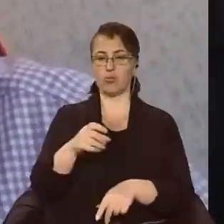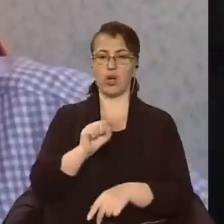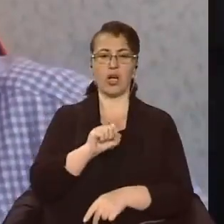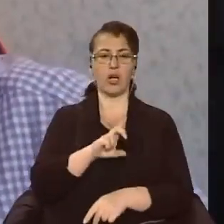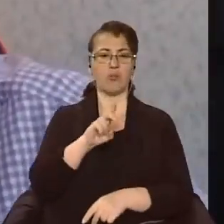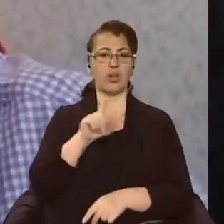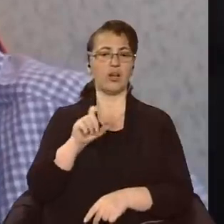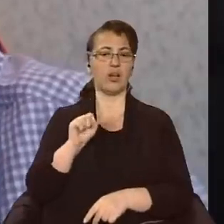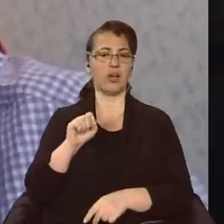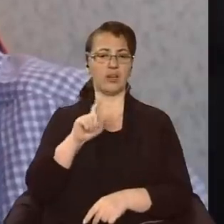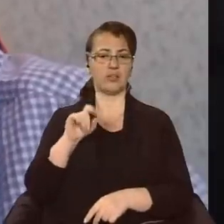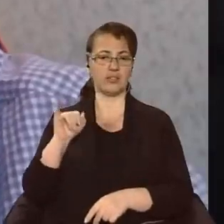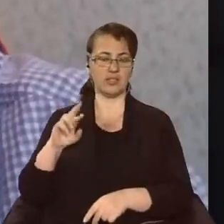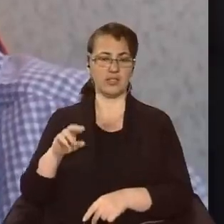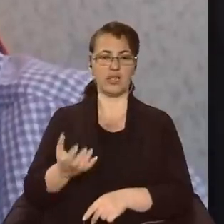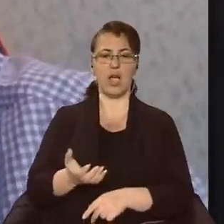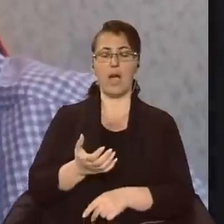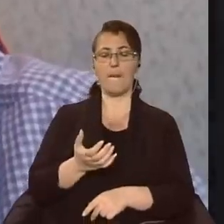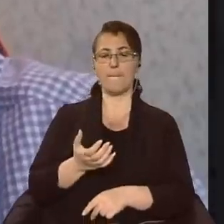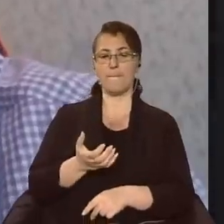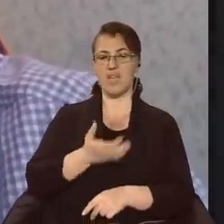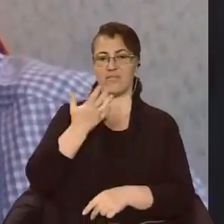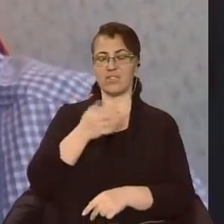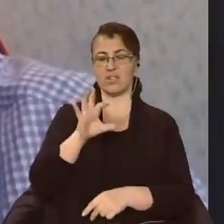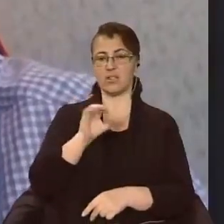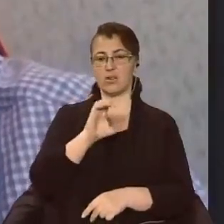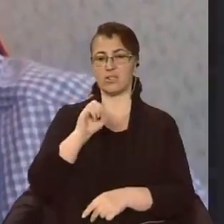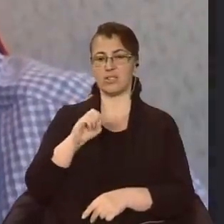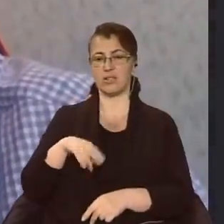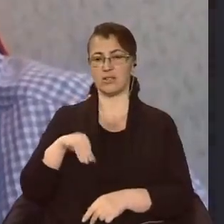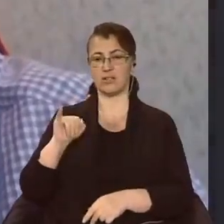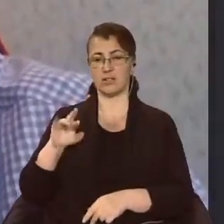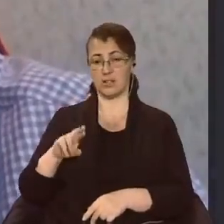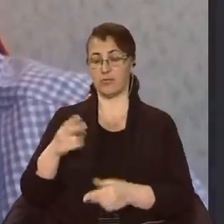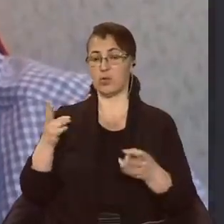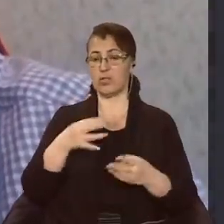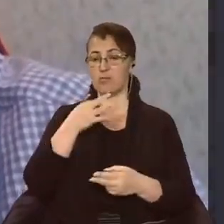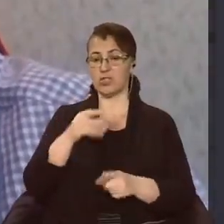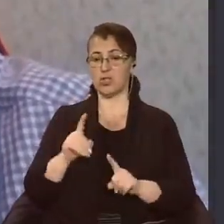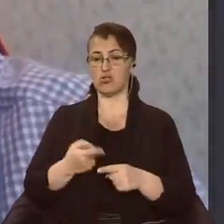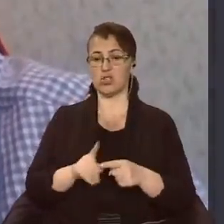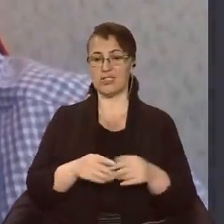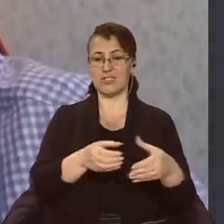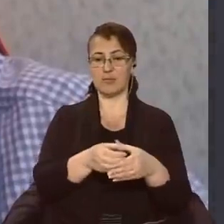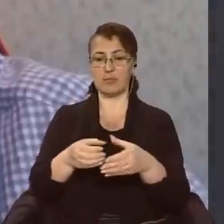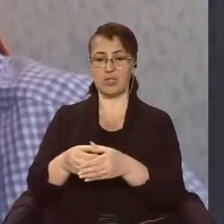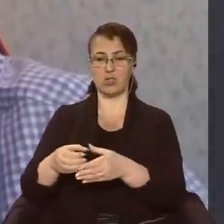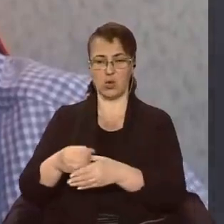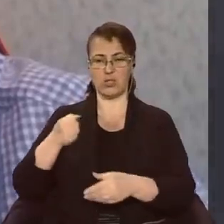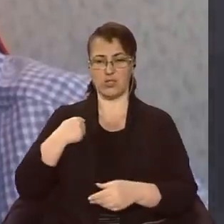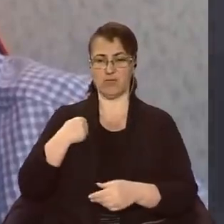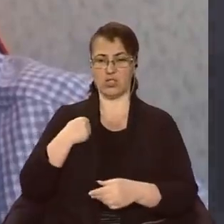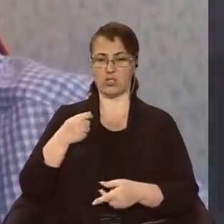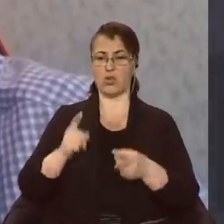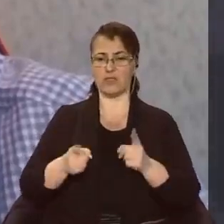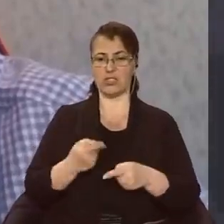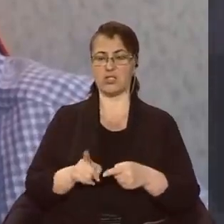Абхазія та Південна Осетія. Але треба зауважити ось на чому. Ці підрозділи, вони дійсно